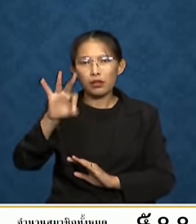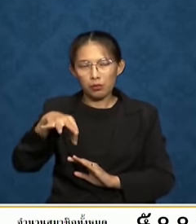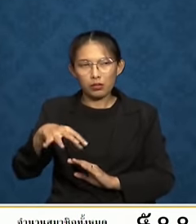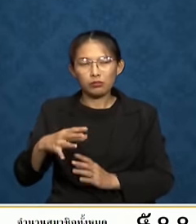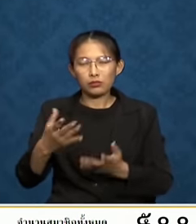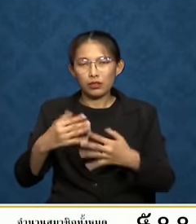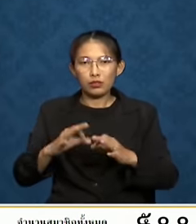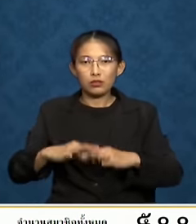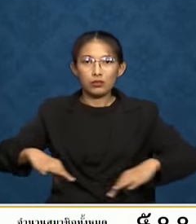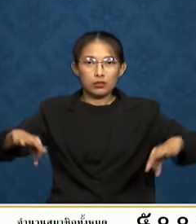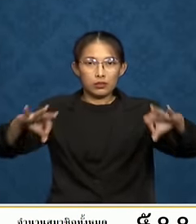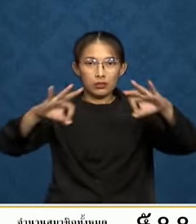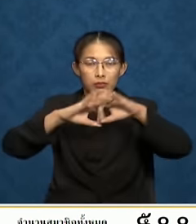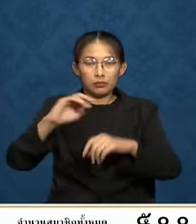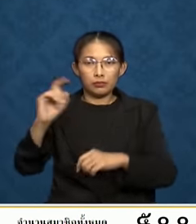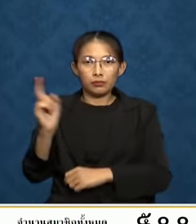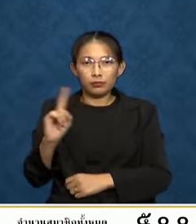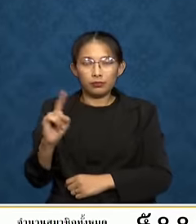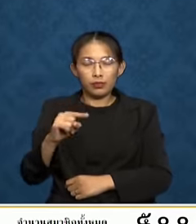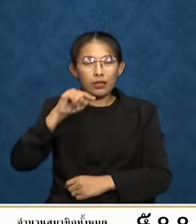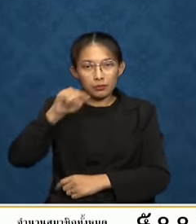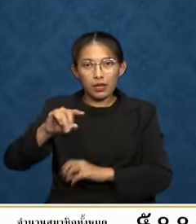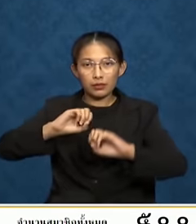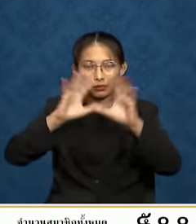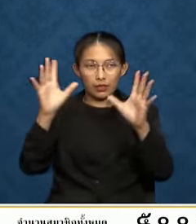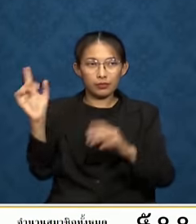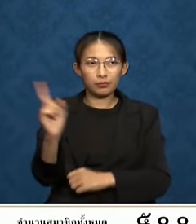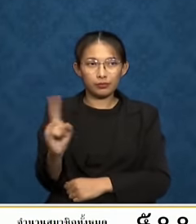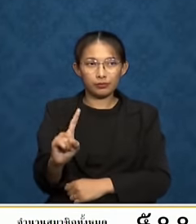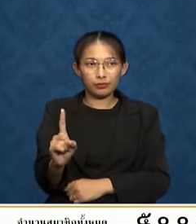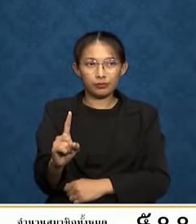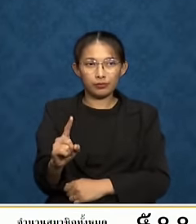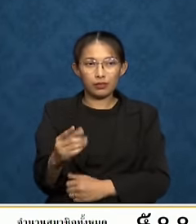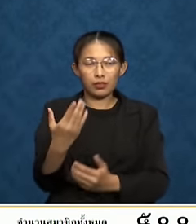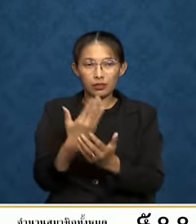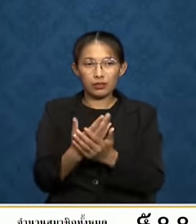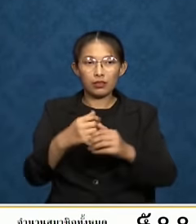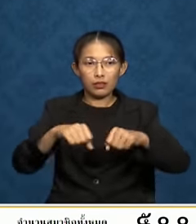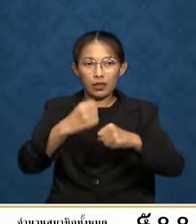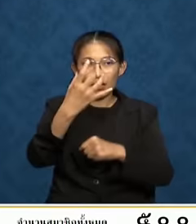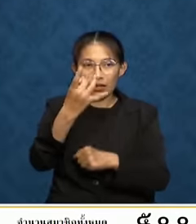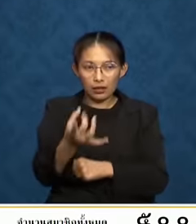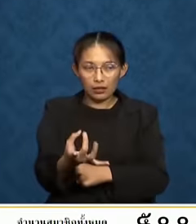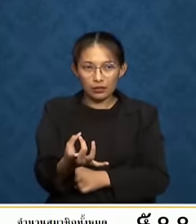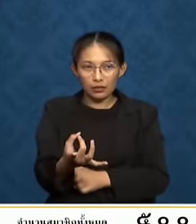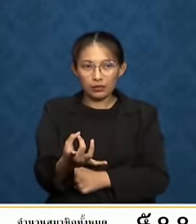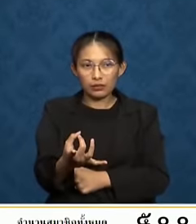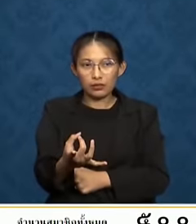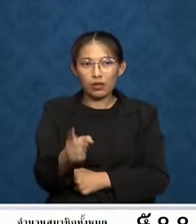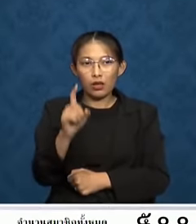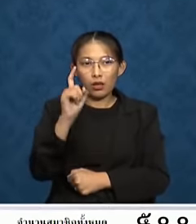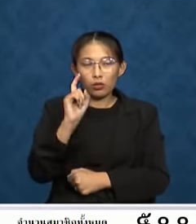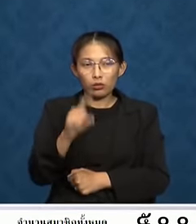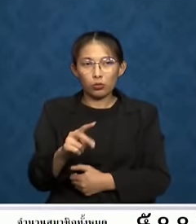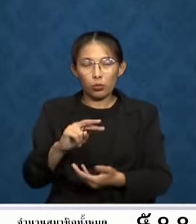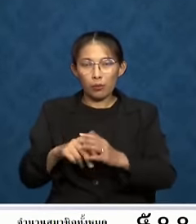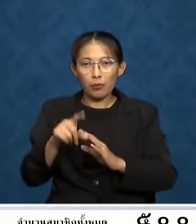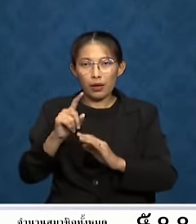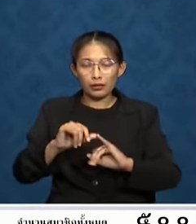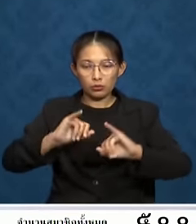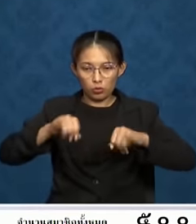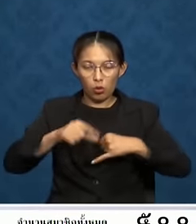ข้อสำคัญที่สุดเป็นคำสั่งชัดเจนว่าจะหักอะไรเนี่ยต้องเจ้าตัวเยินยอม